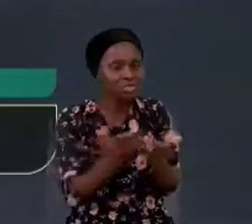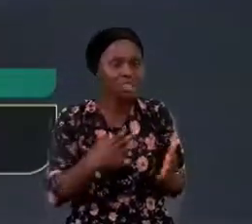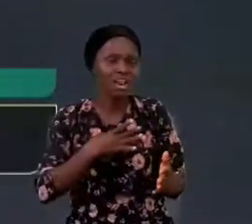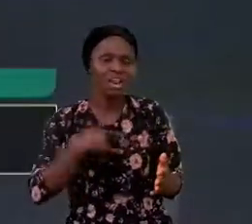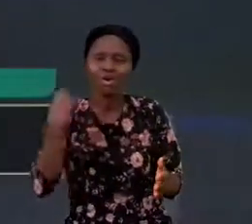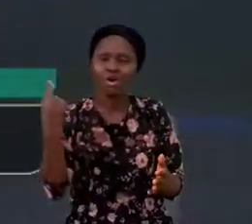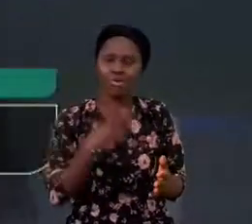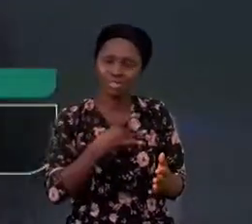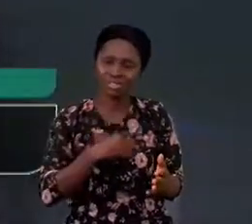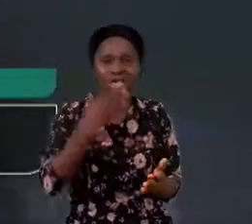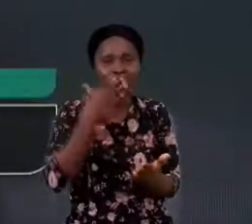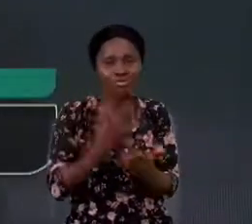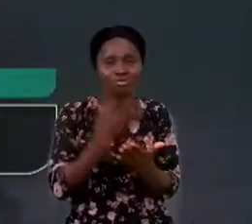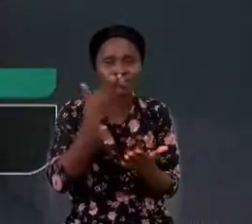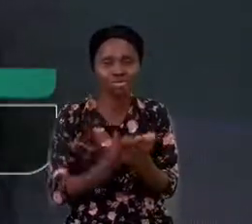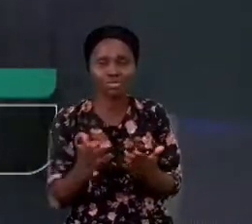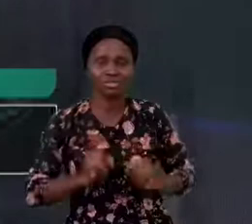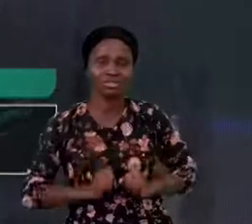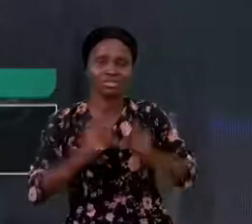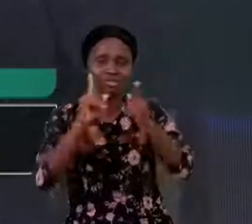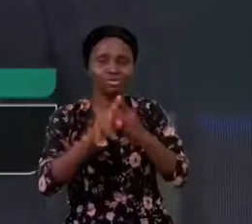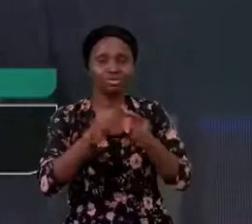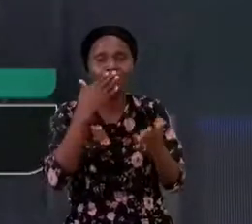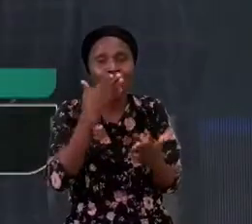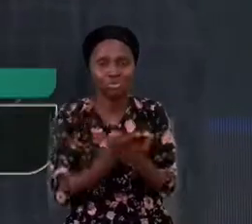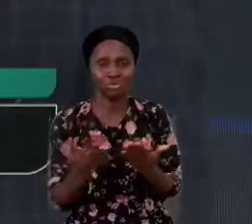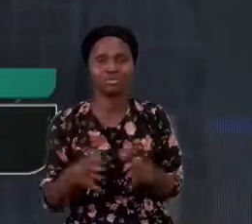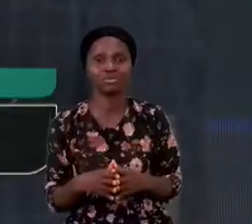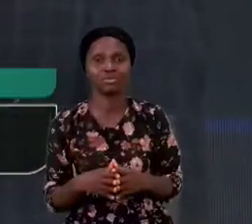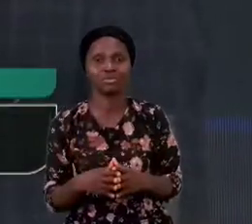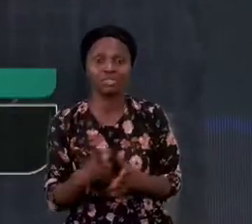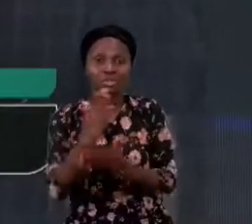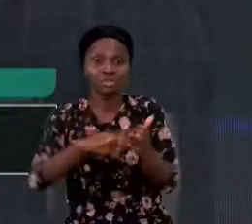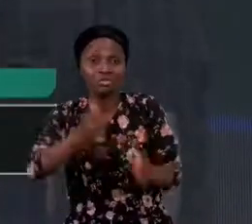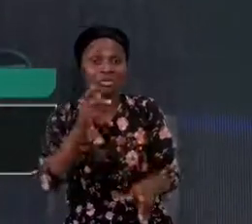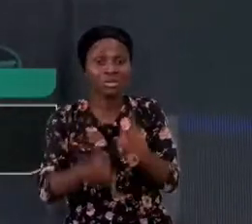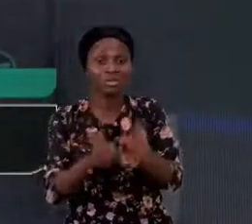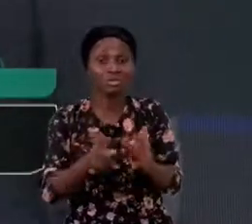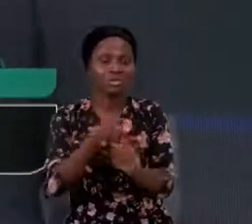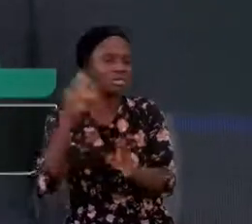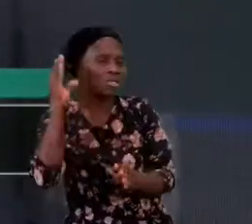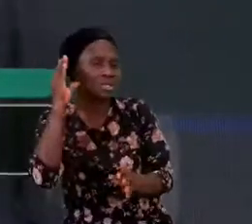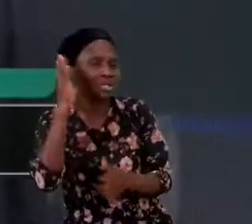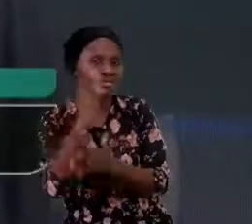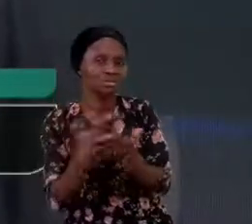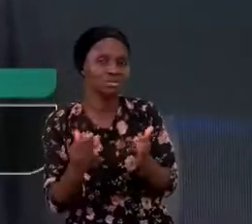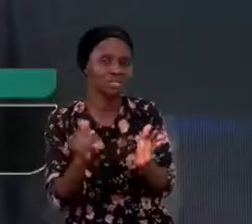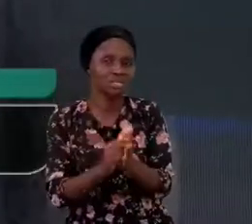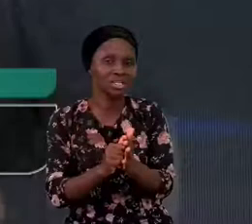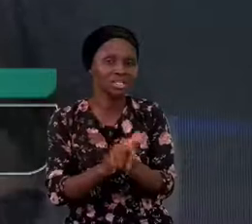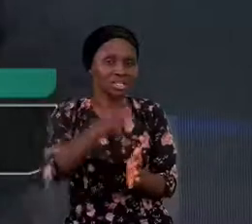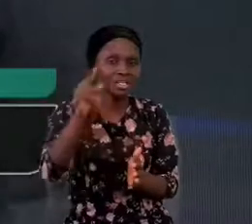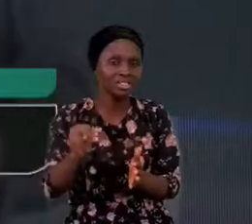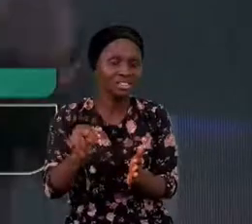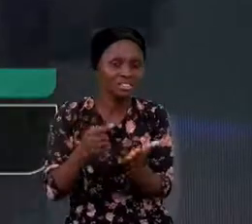chose qui exige la correction, quelque chose qui exige qu'il change. Il commence